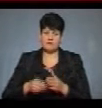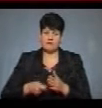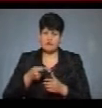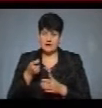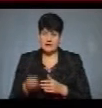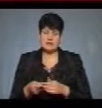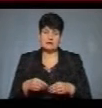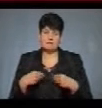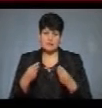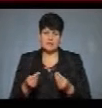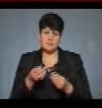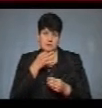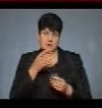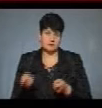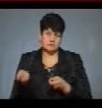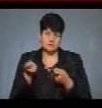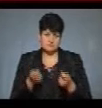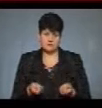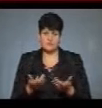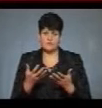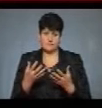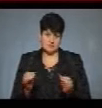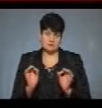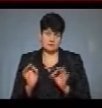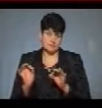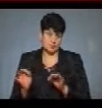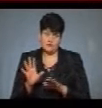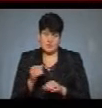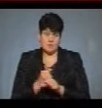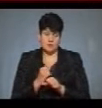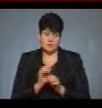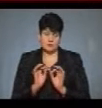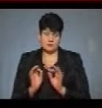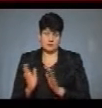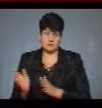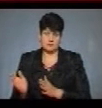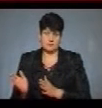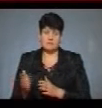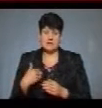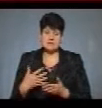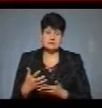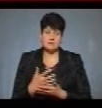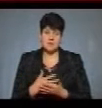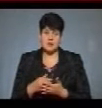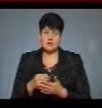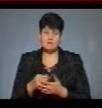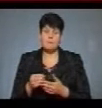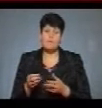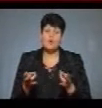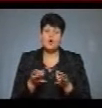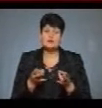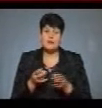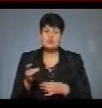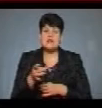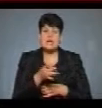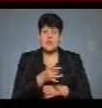препарати постачаються, розмитнення пройшло, тому воно все працює в штатному режимі. Ми збирали потребу навіть з